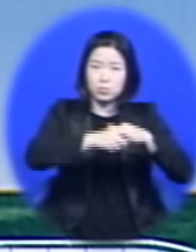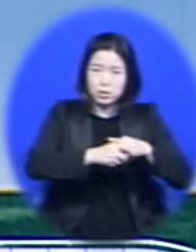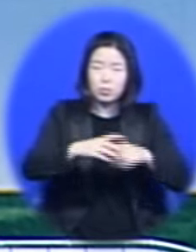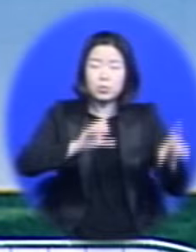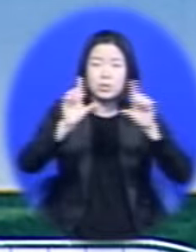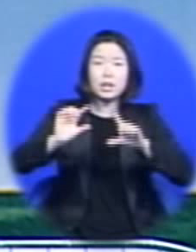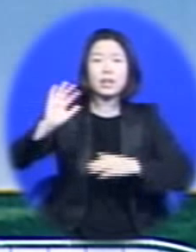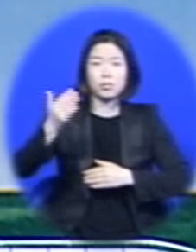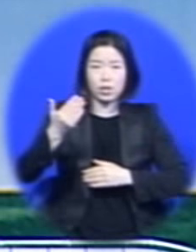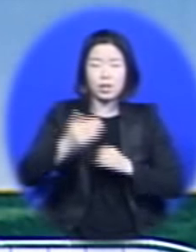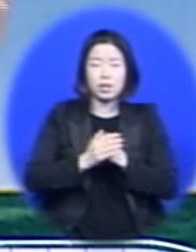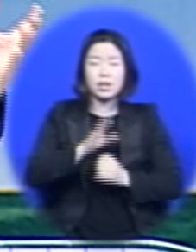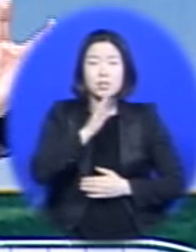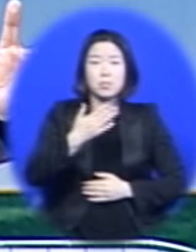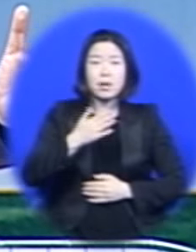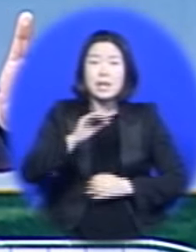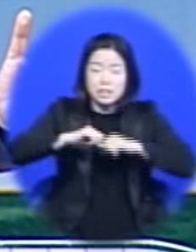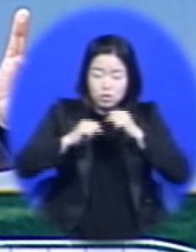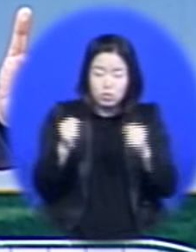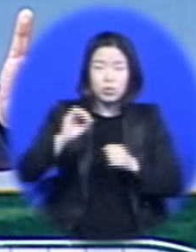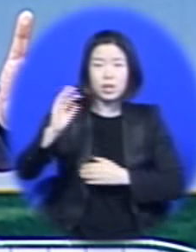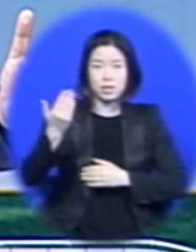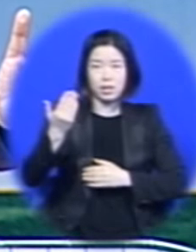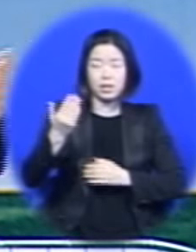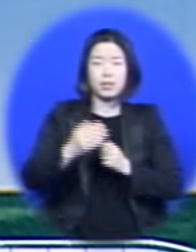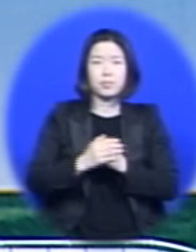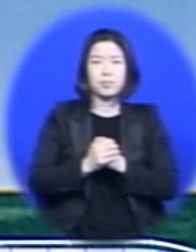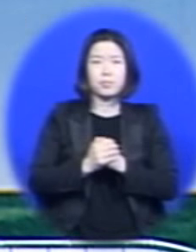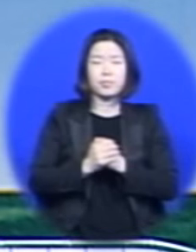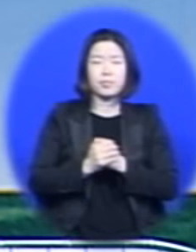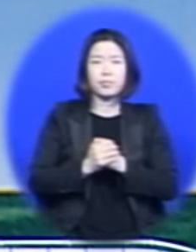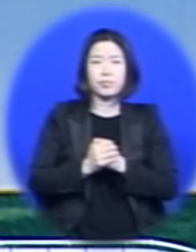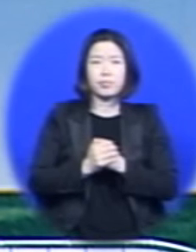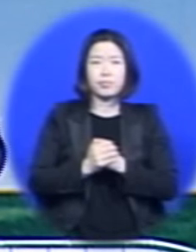돼. 정말 순종해야 되는 거야.